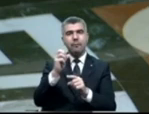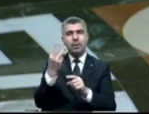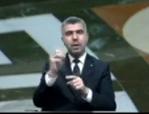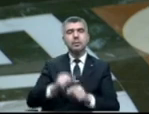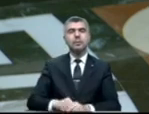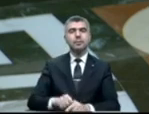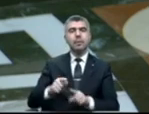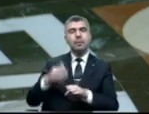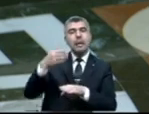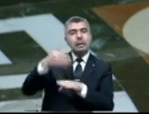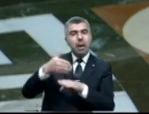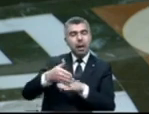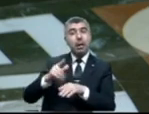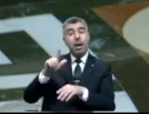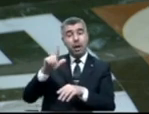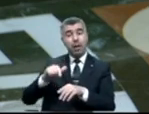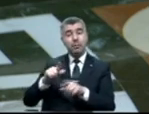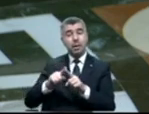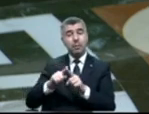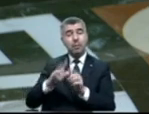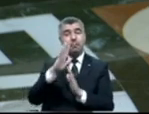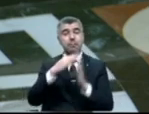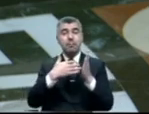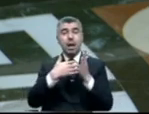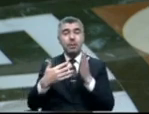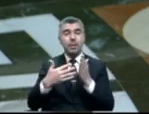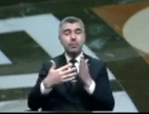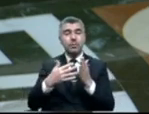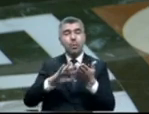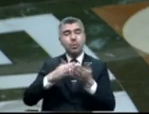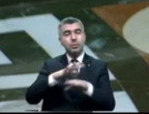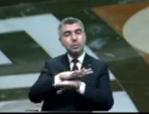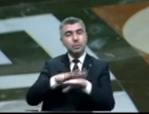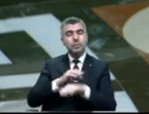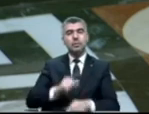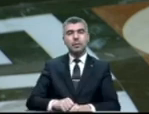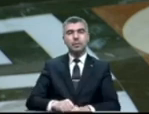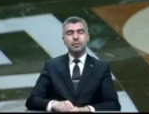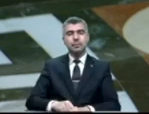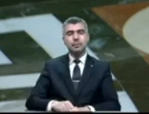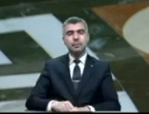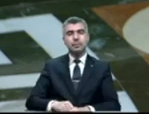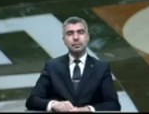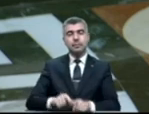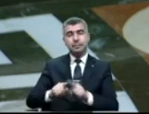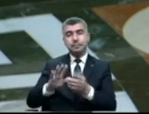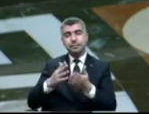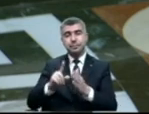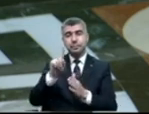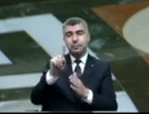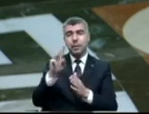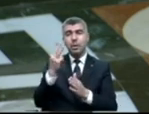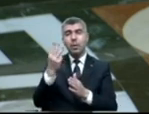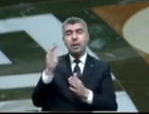عصرنة المجازر حتى هو برنامج اللي كنعملوه على الصعيد المحلي والجهوي والهدف هو نوصلوا ل